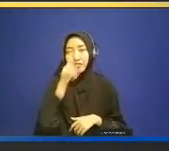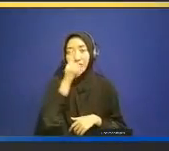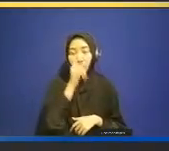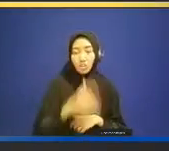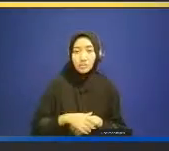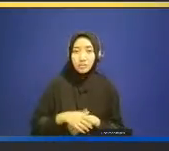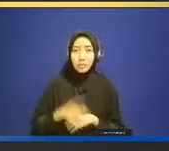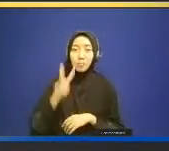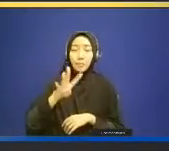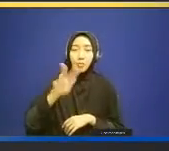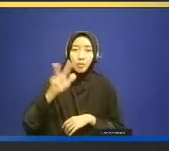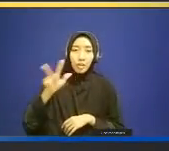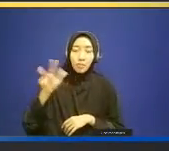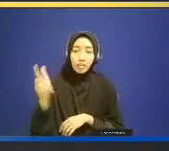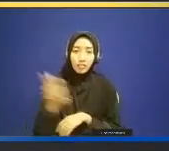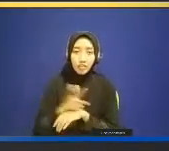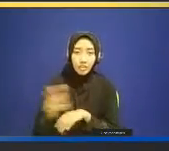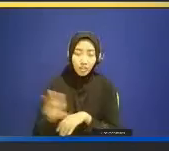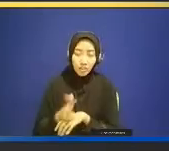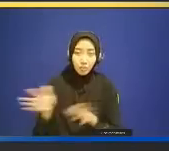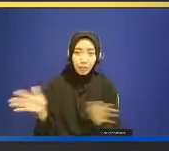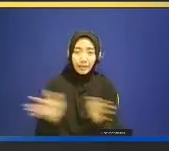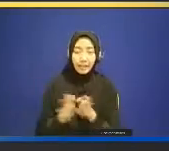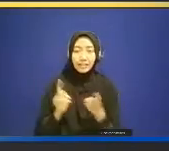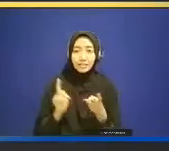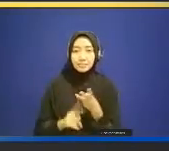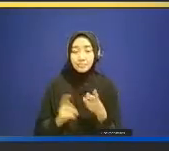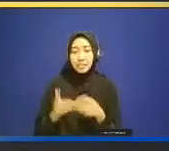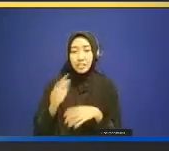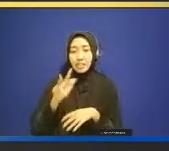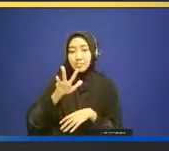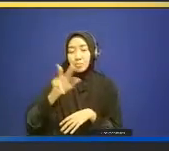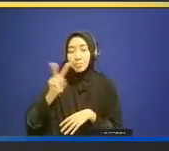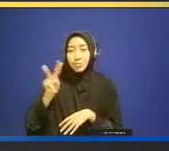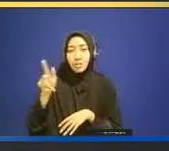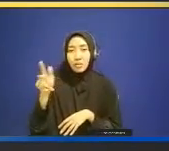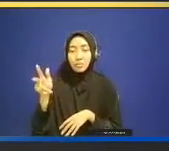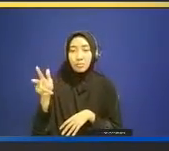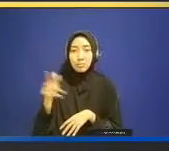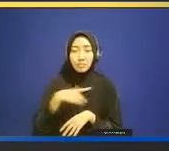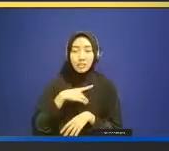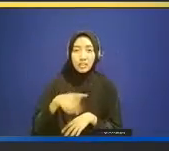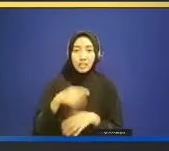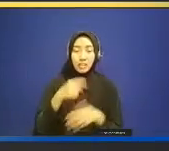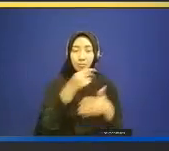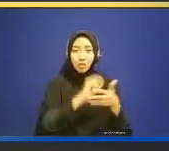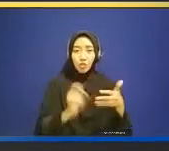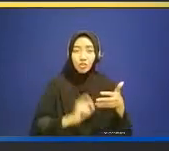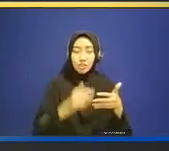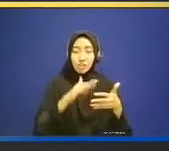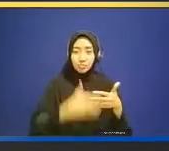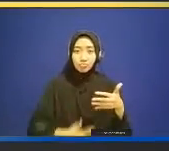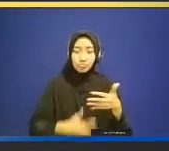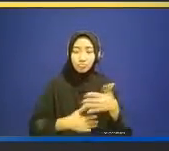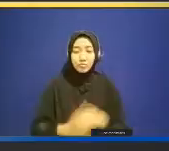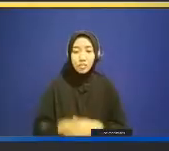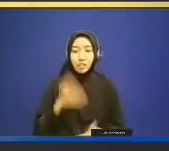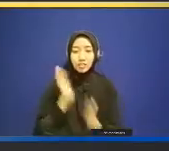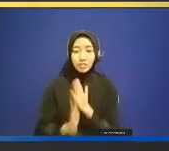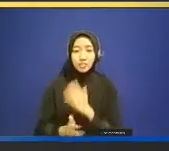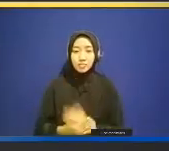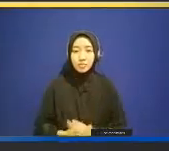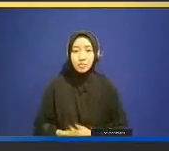48 peserta untuk lomba video pendek dan 92 peserta untuk lomba menulis artikel langsung ini dia